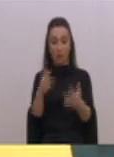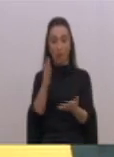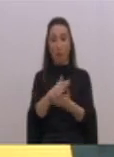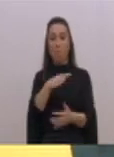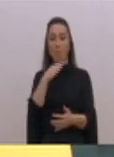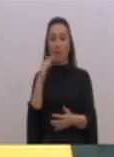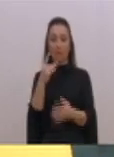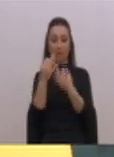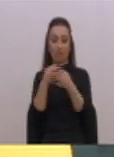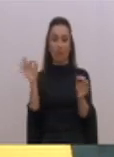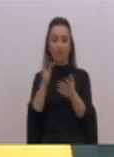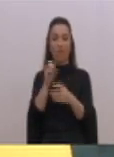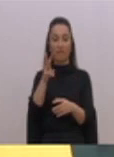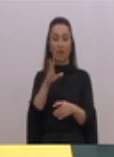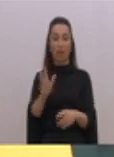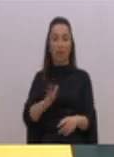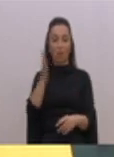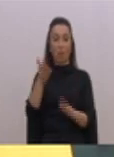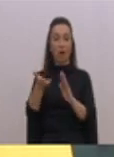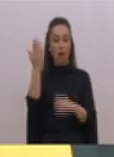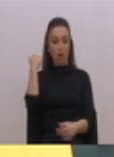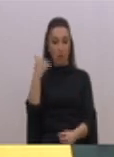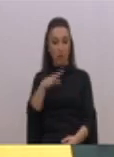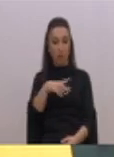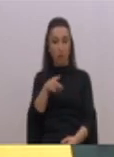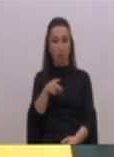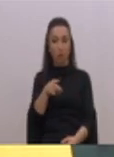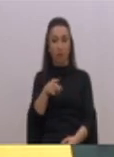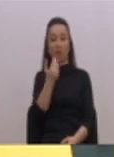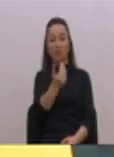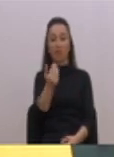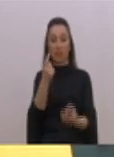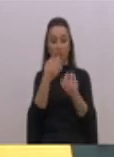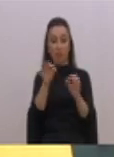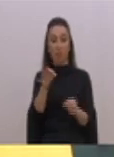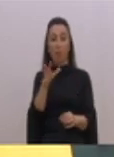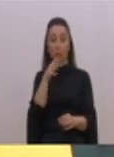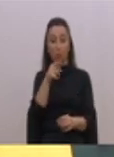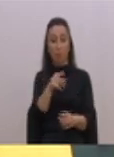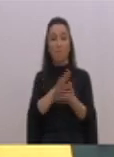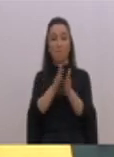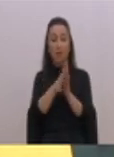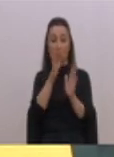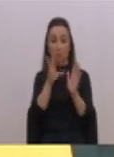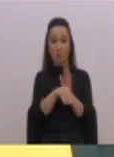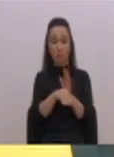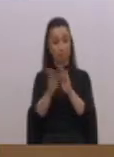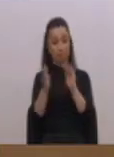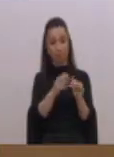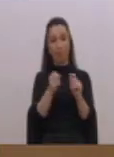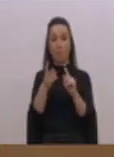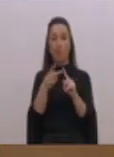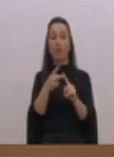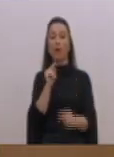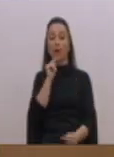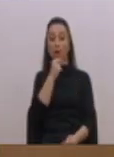ბევრად თავისუფალი, ვიდრე ყოფილა როდესმე და მით უმეტეს თქვენი დემოკრატიის პირობებში. მეორე,